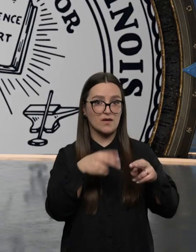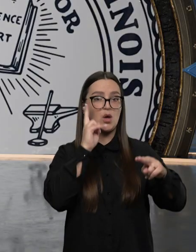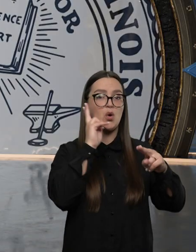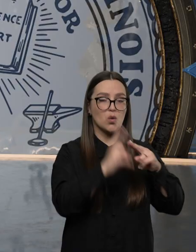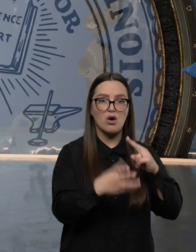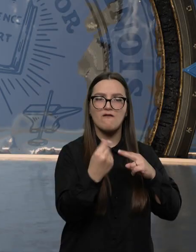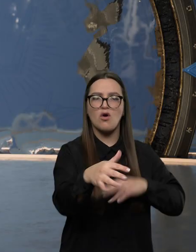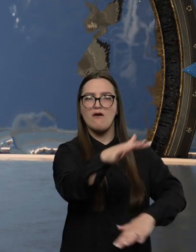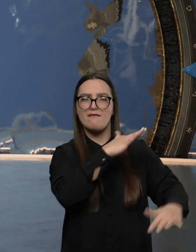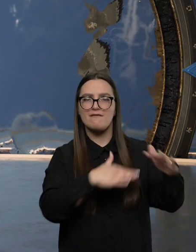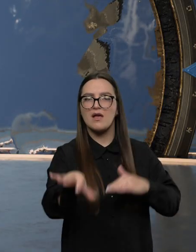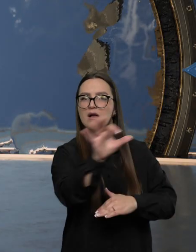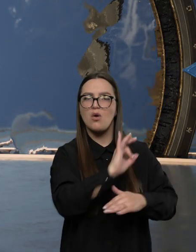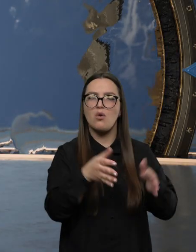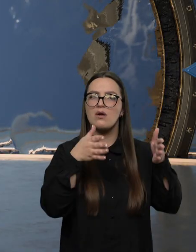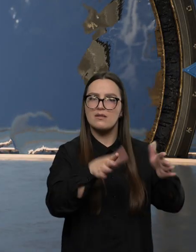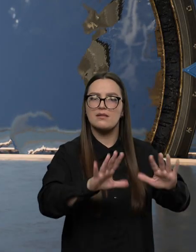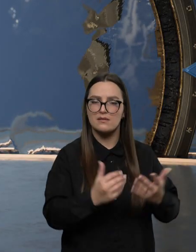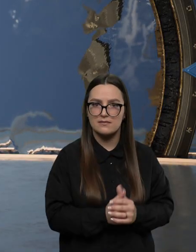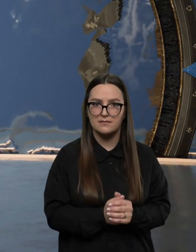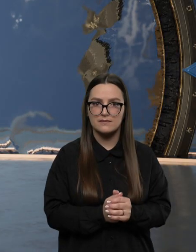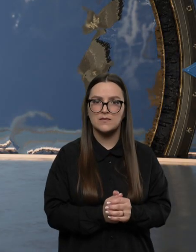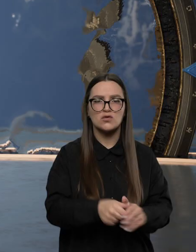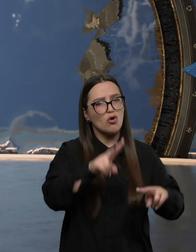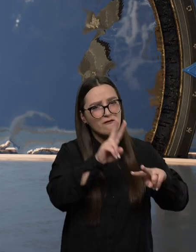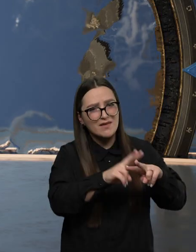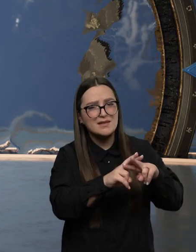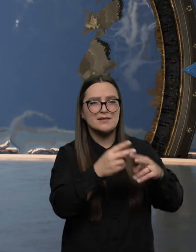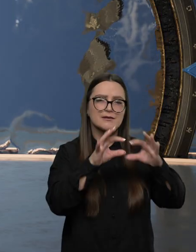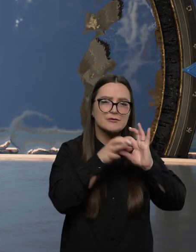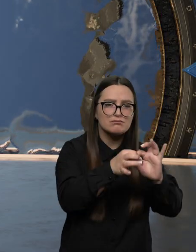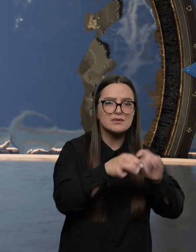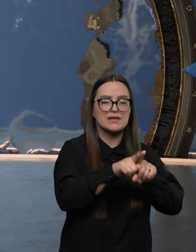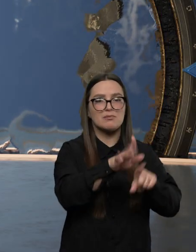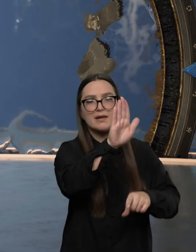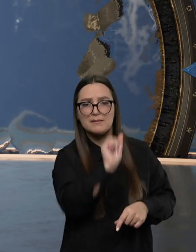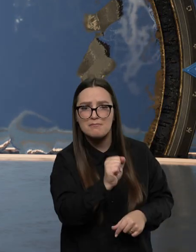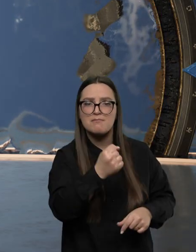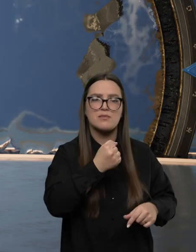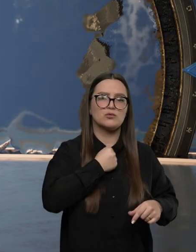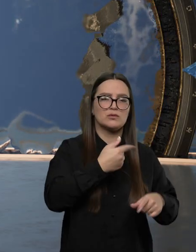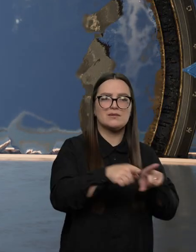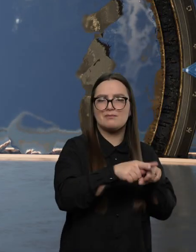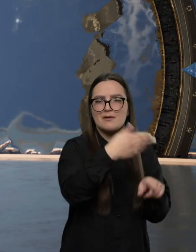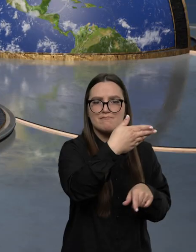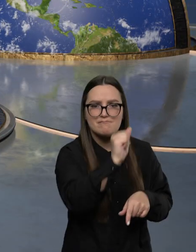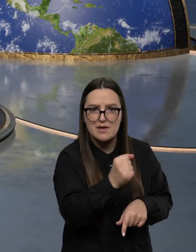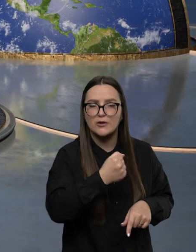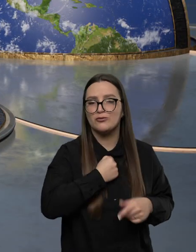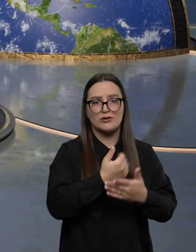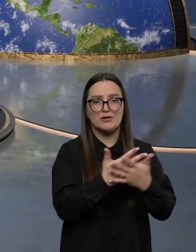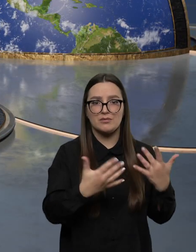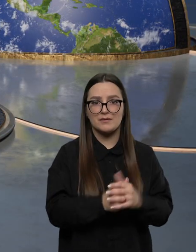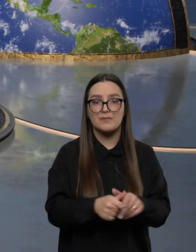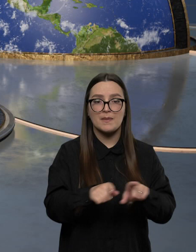Veikla ir specializacija buvo susijusi su fizika, aiškus, ir bakalauras, ir magistras.